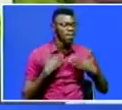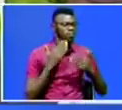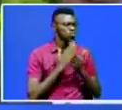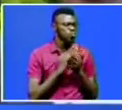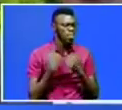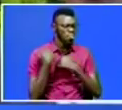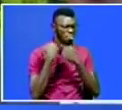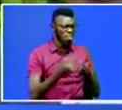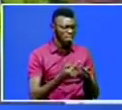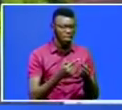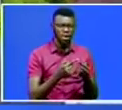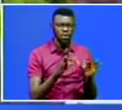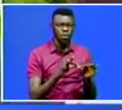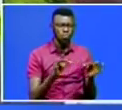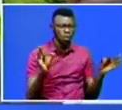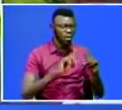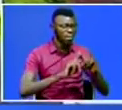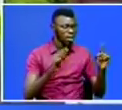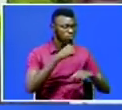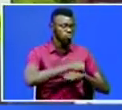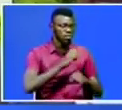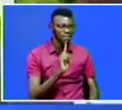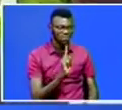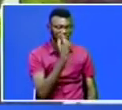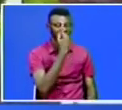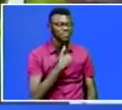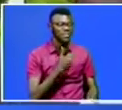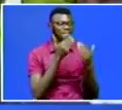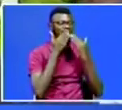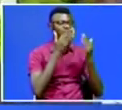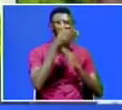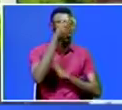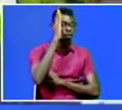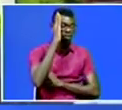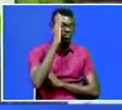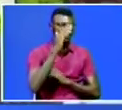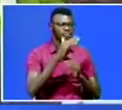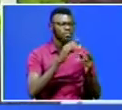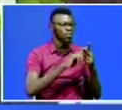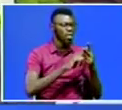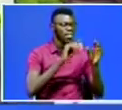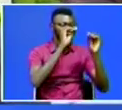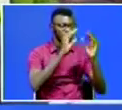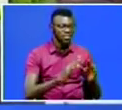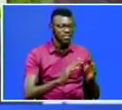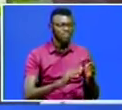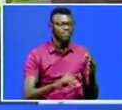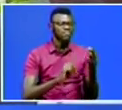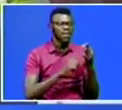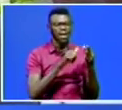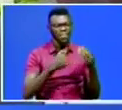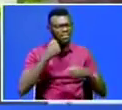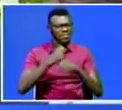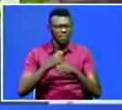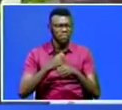long journey, but the school, I first of all want to thank God, our teachers, the non-teaching